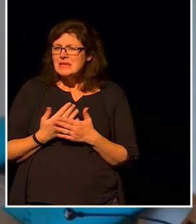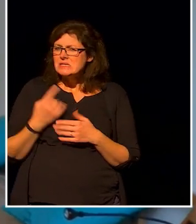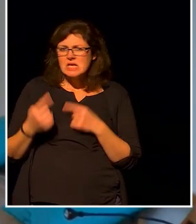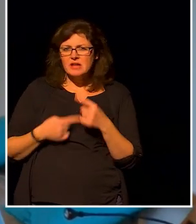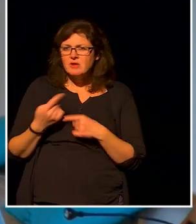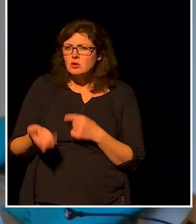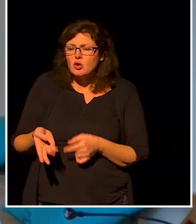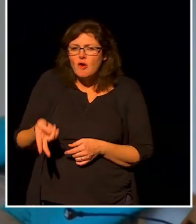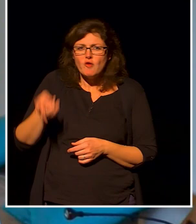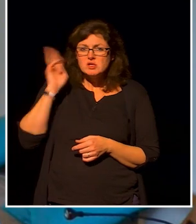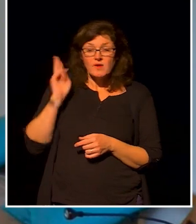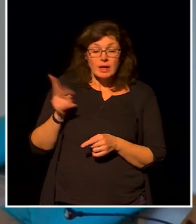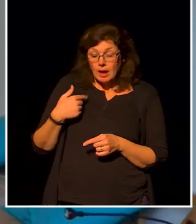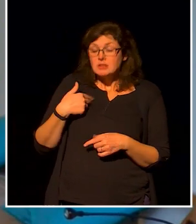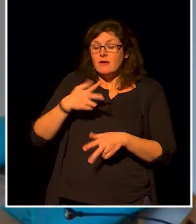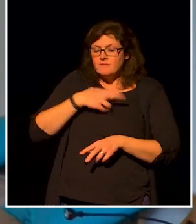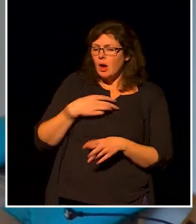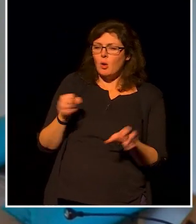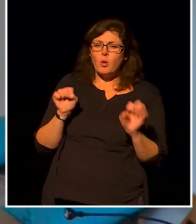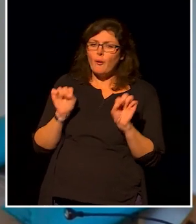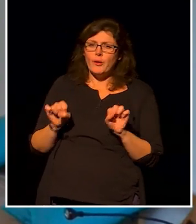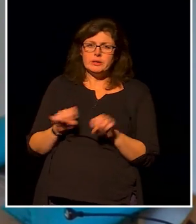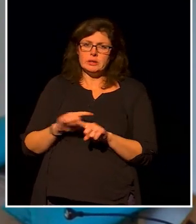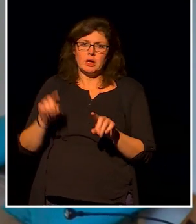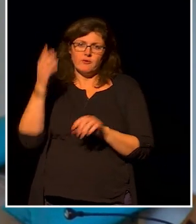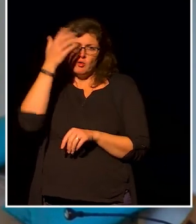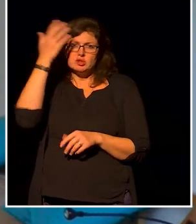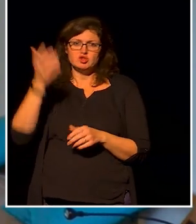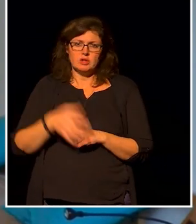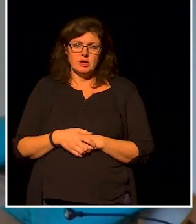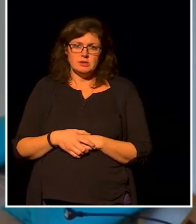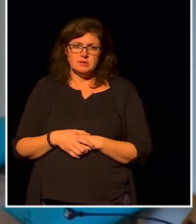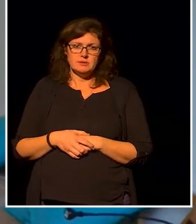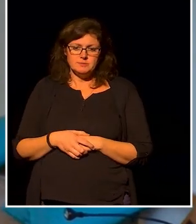mir vor 2 Jahren so nicht vorstellen können. Und